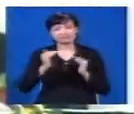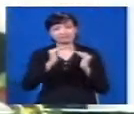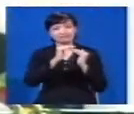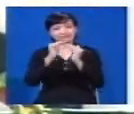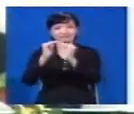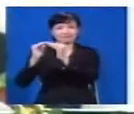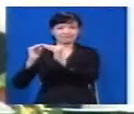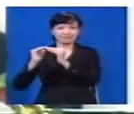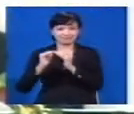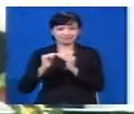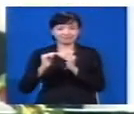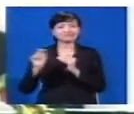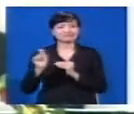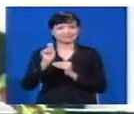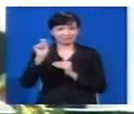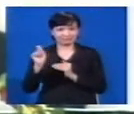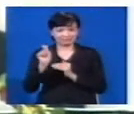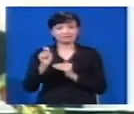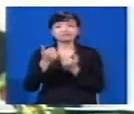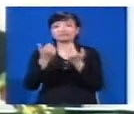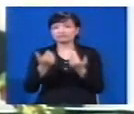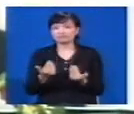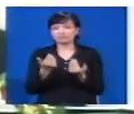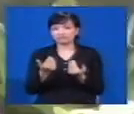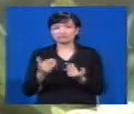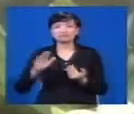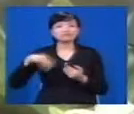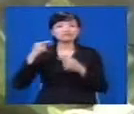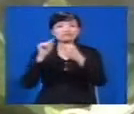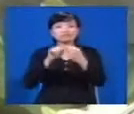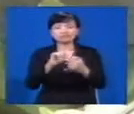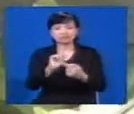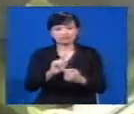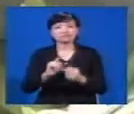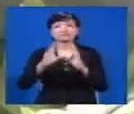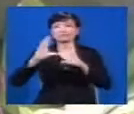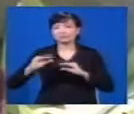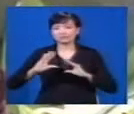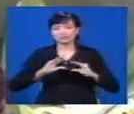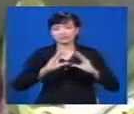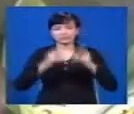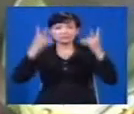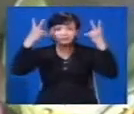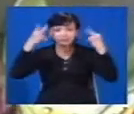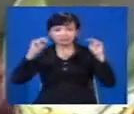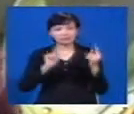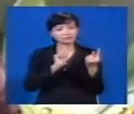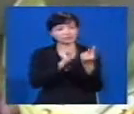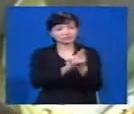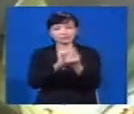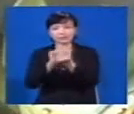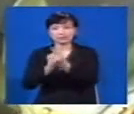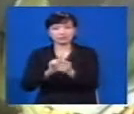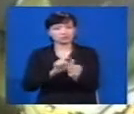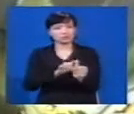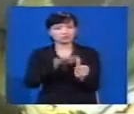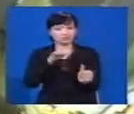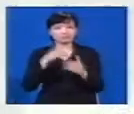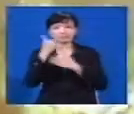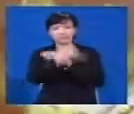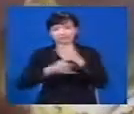ภูมิภาคนอกจากนี้ในระหว่างการประชุมนายกรัฐมนตรีได้พบหารือแบบทวิภาคีกับผู้นำหลายประเทศ